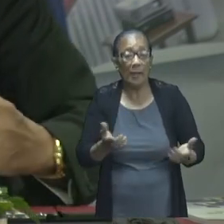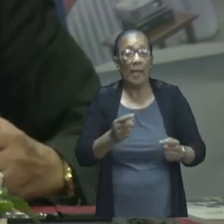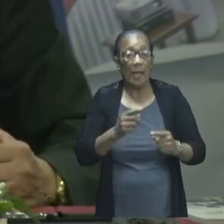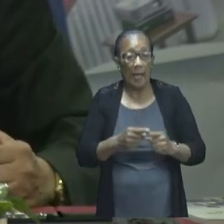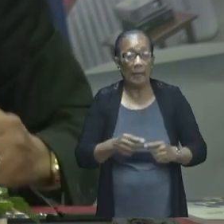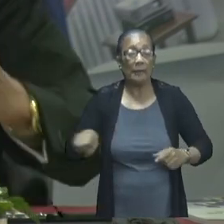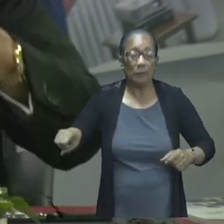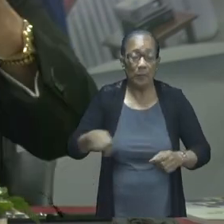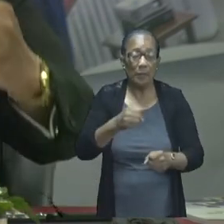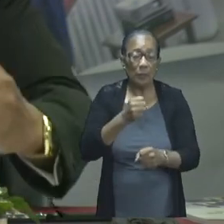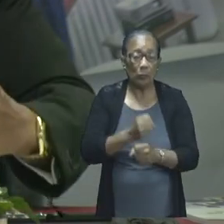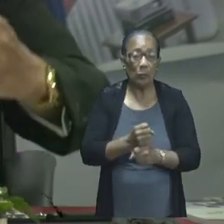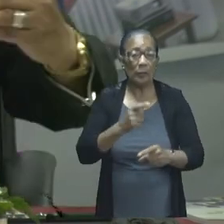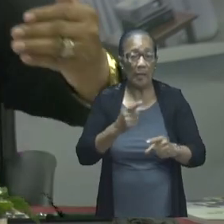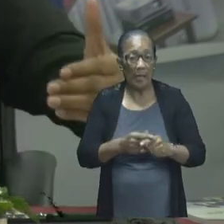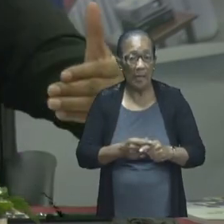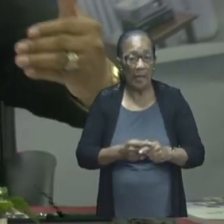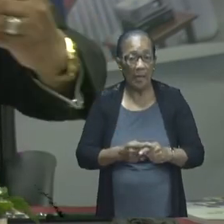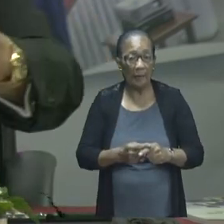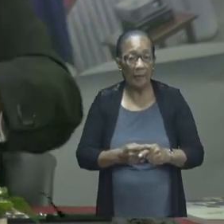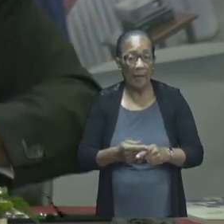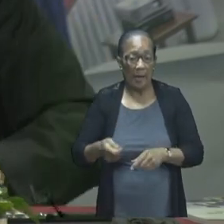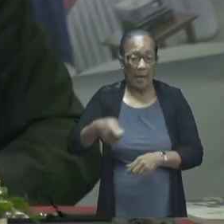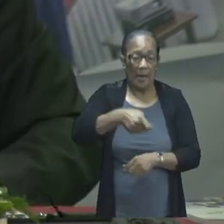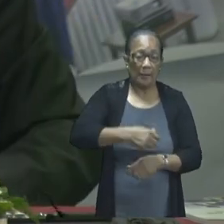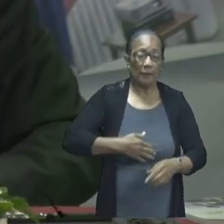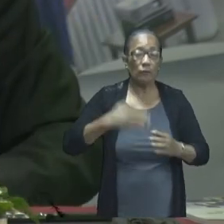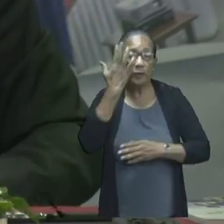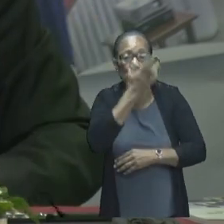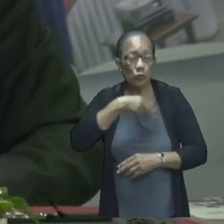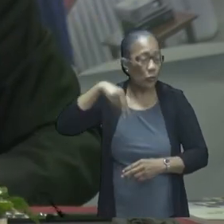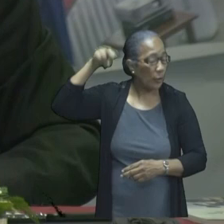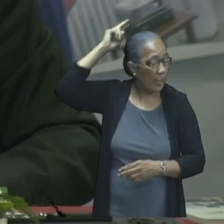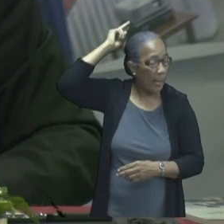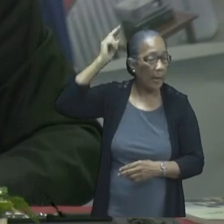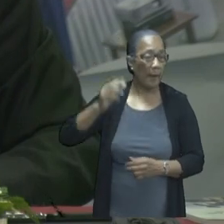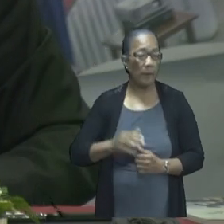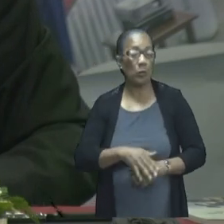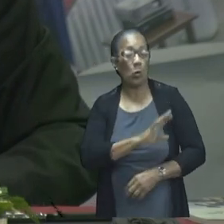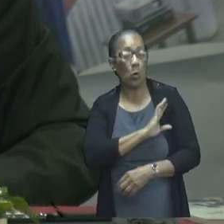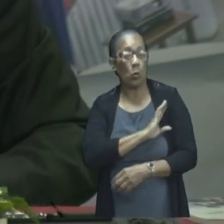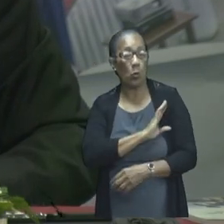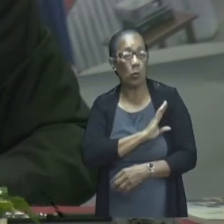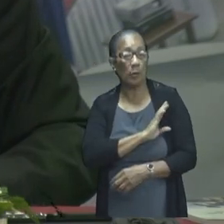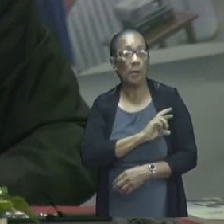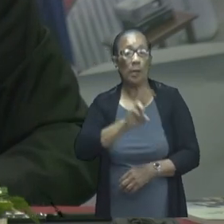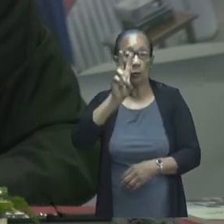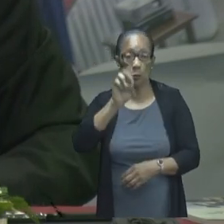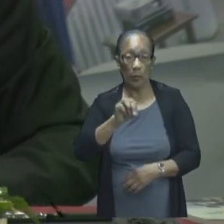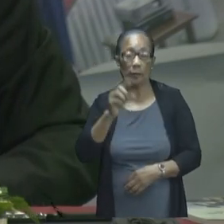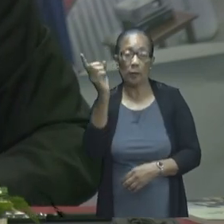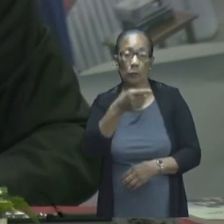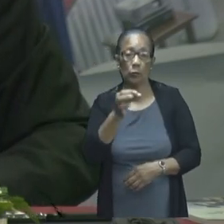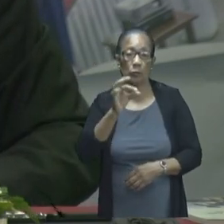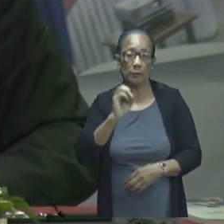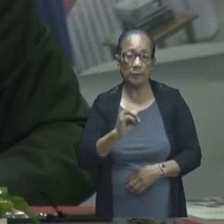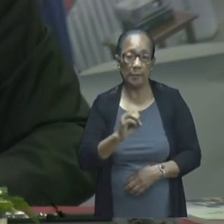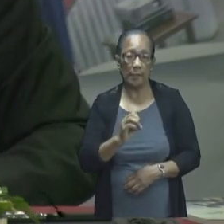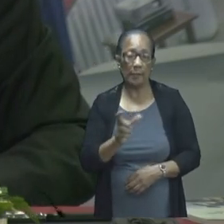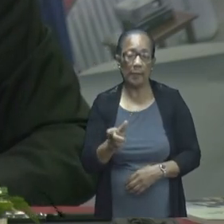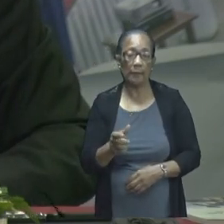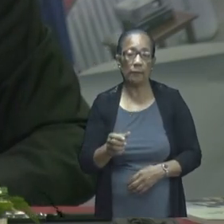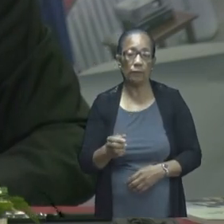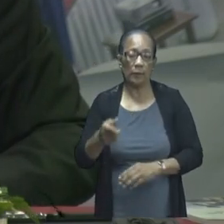betrokkenheid en aandeel van suriname daarbij is met de ook 20 procent aandelen van staatsolie